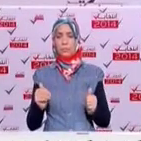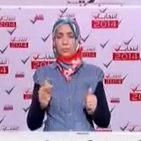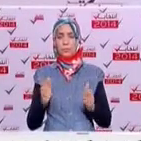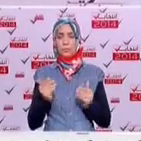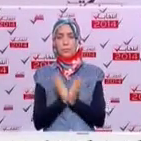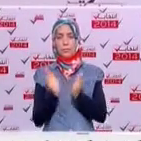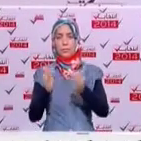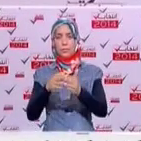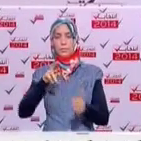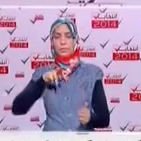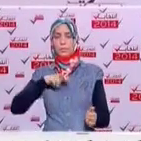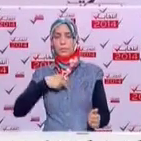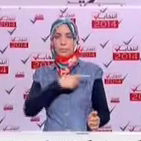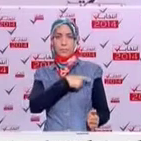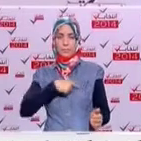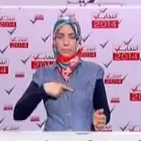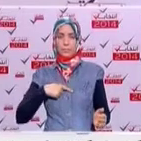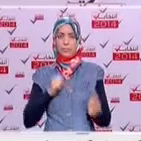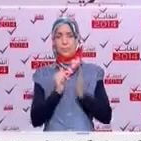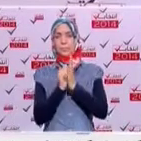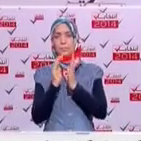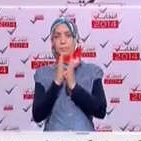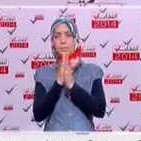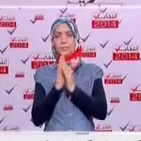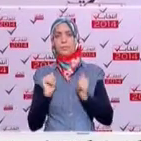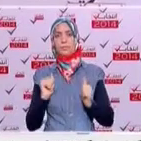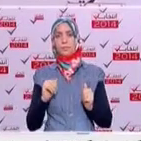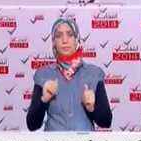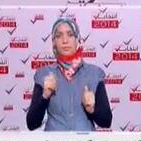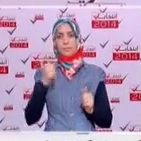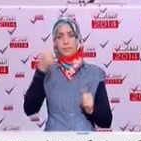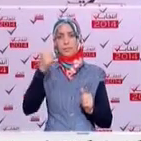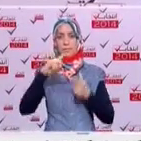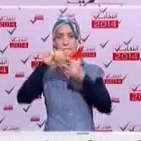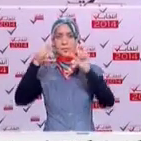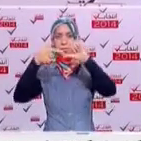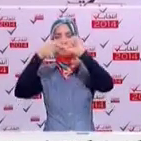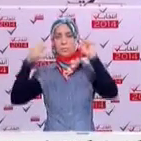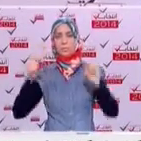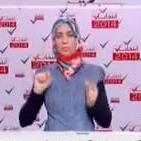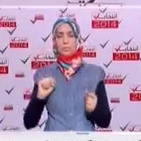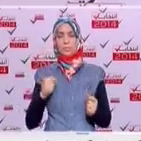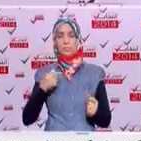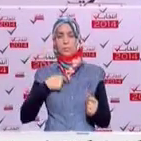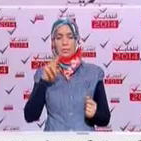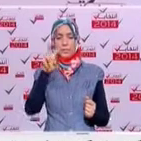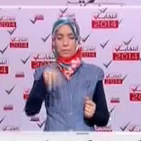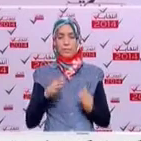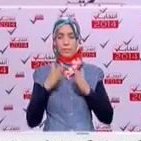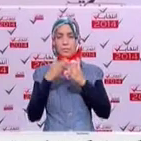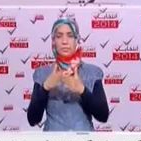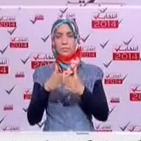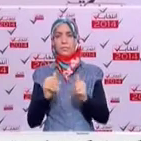الجبهة الوطنية للإنقاذ، الجبهة الوطنية اللي شعارها 6 نجوم. احنا في الحقيقة